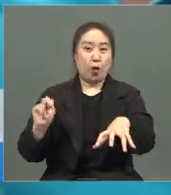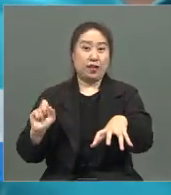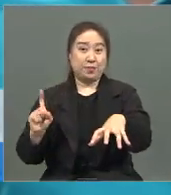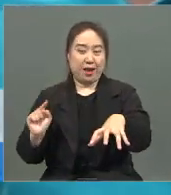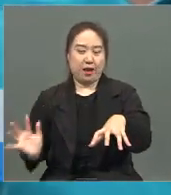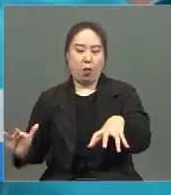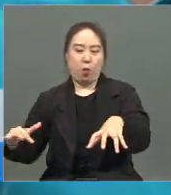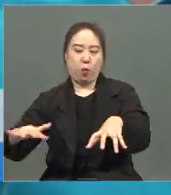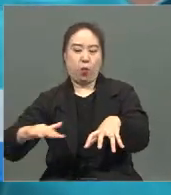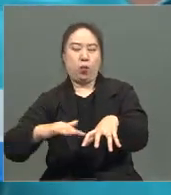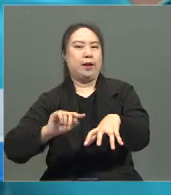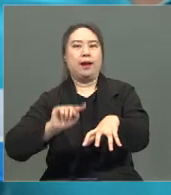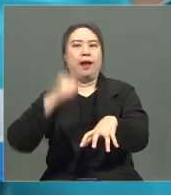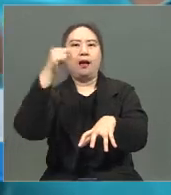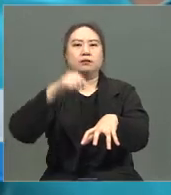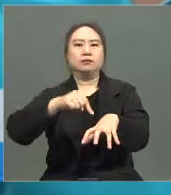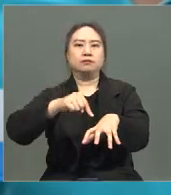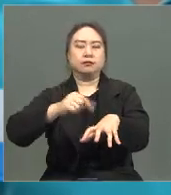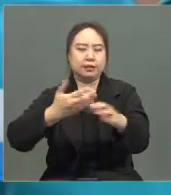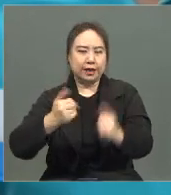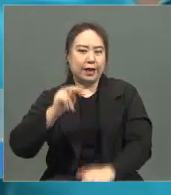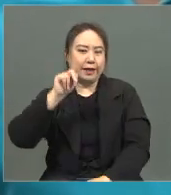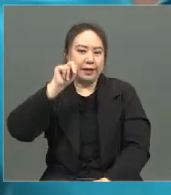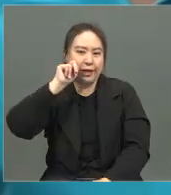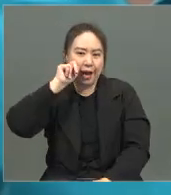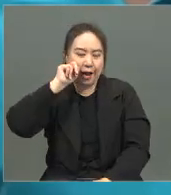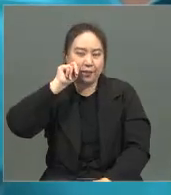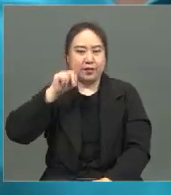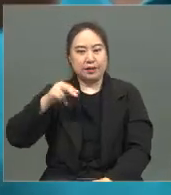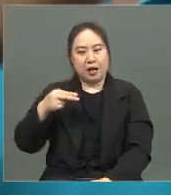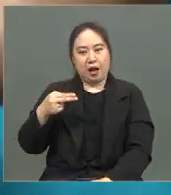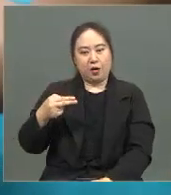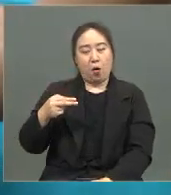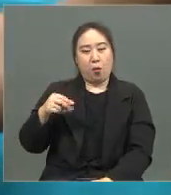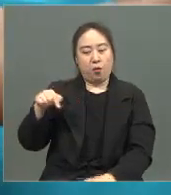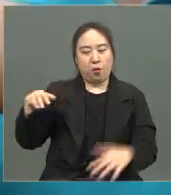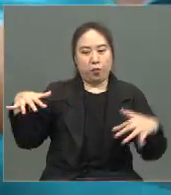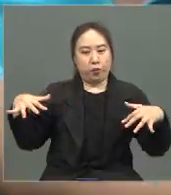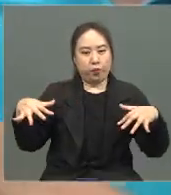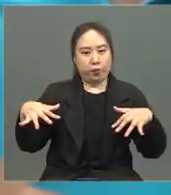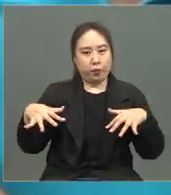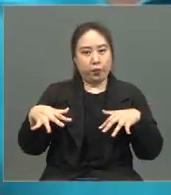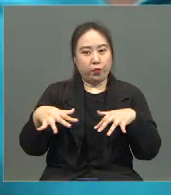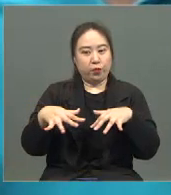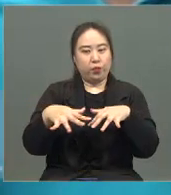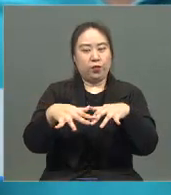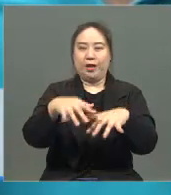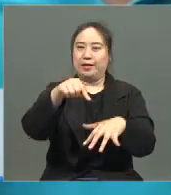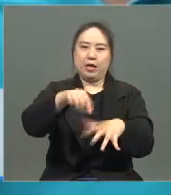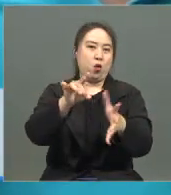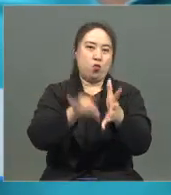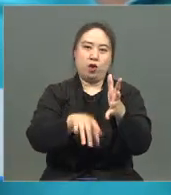ครับเพราะฉะนั้นน้ำนะครับก็จะไหลมาจากหนองบัวนะครับมากองปางแล้วมาลงที่นี่สุดท้ายนะครับ